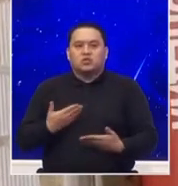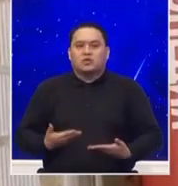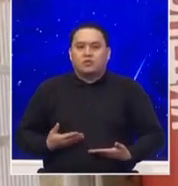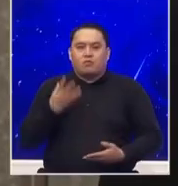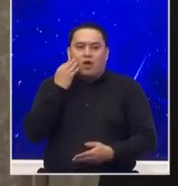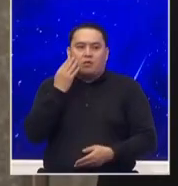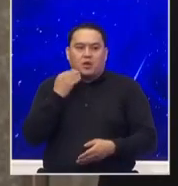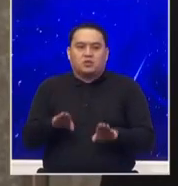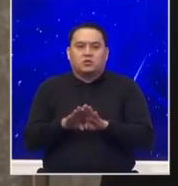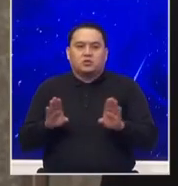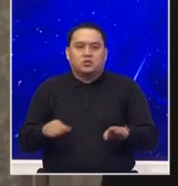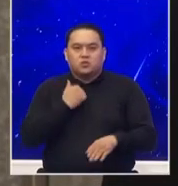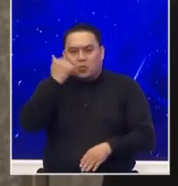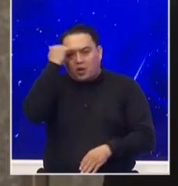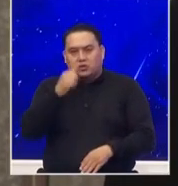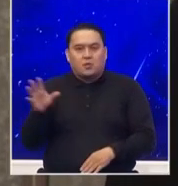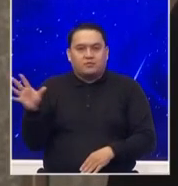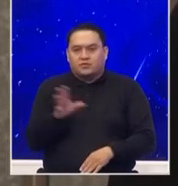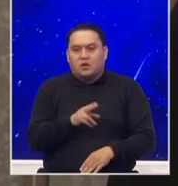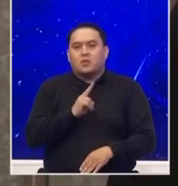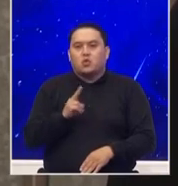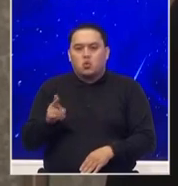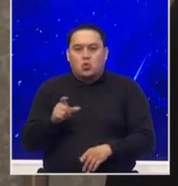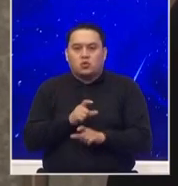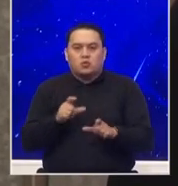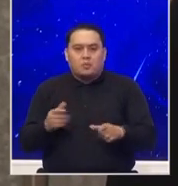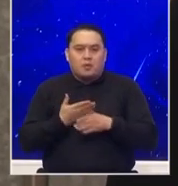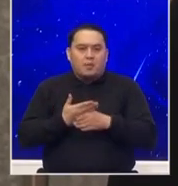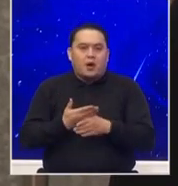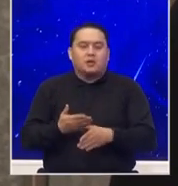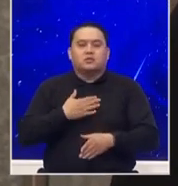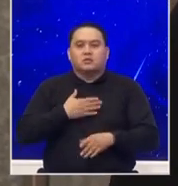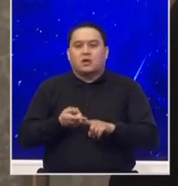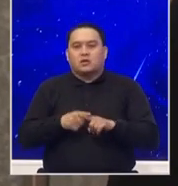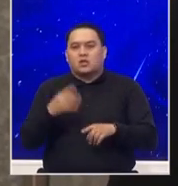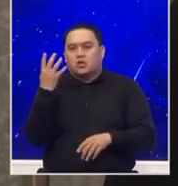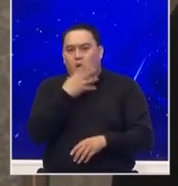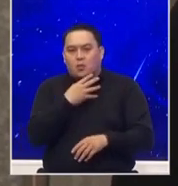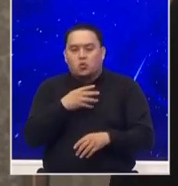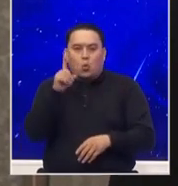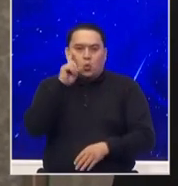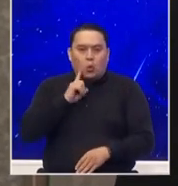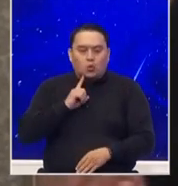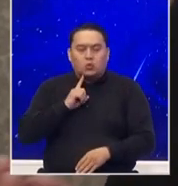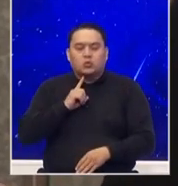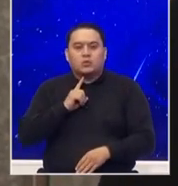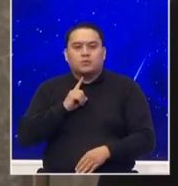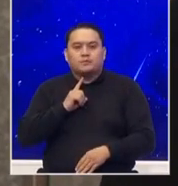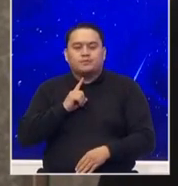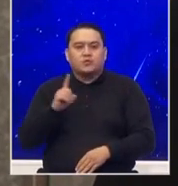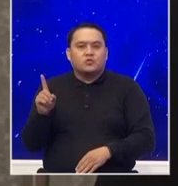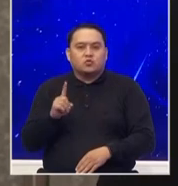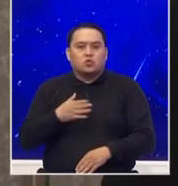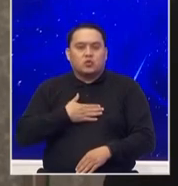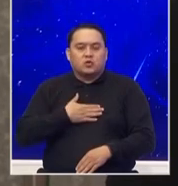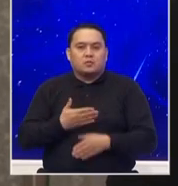в Алмате теперь. Спасибо всем тем людям, которые помогли нам за это тепло, за этот уют. Все то, что